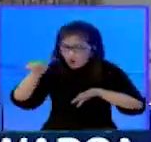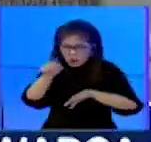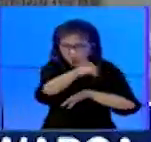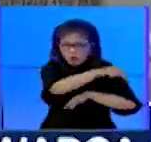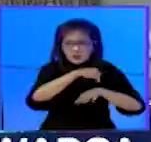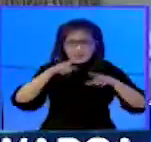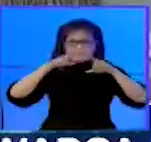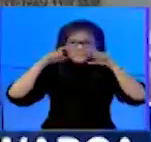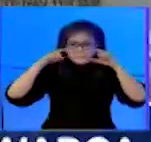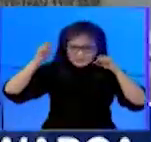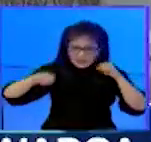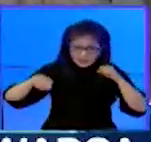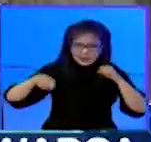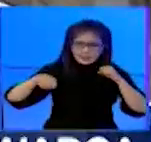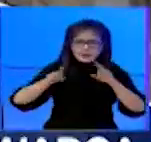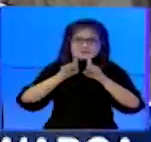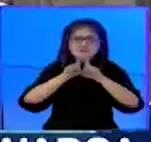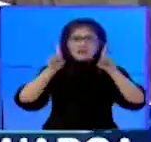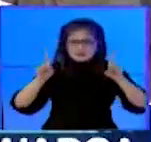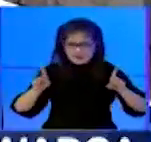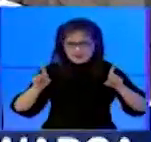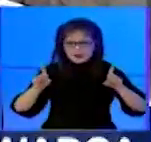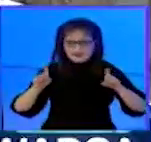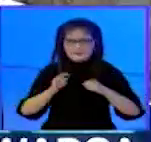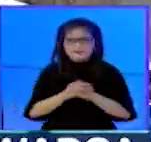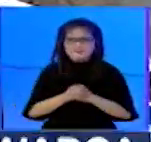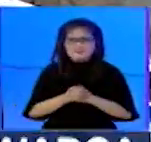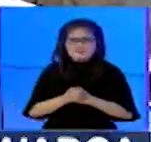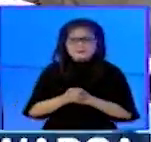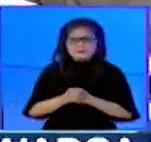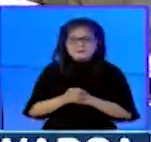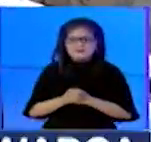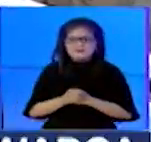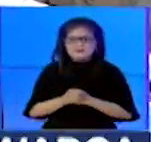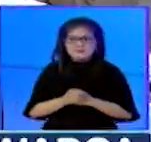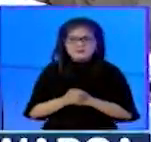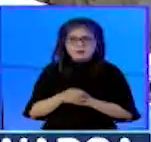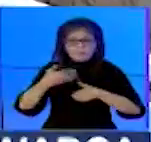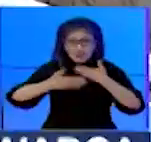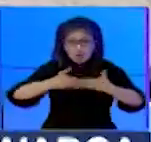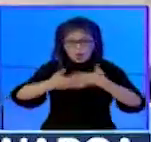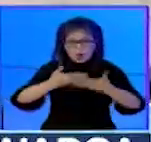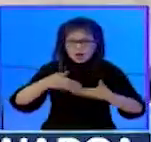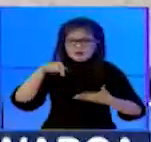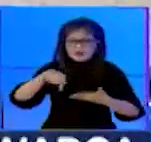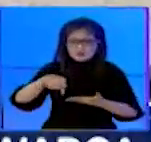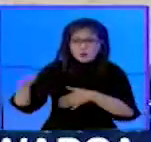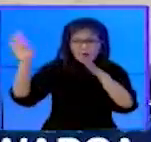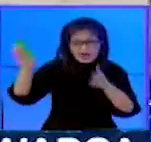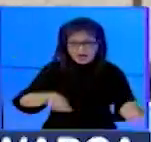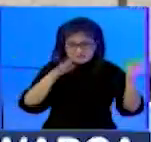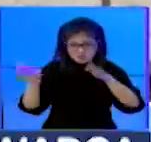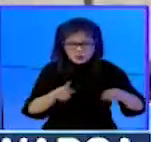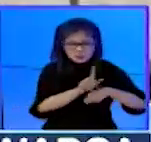juga menerapkan jaga jarak antar para pengunjung. Dan para pengelola ini juga menyemprotkan disinfektan baik